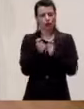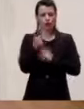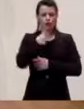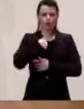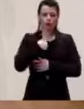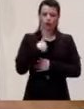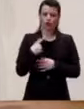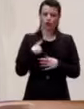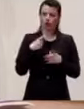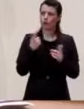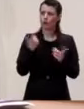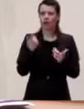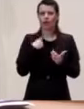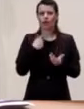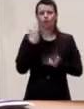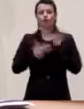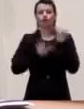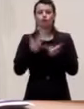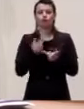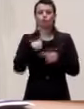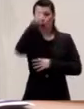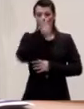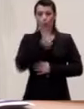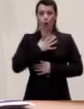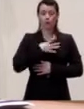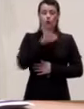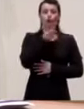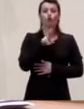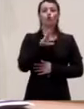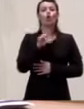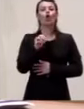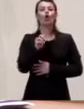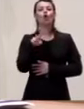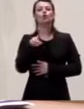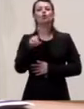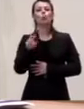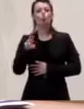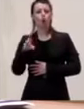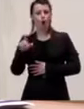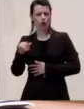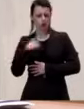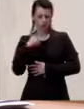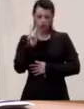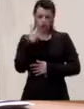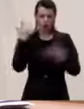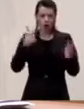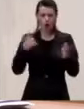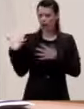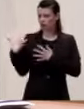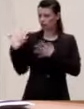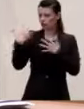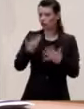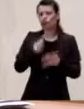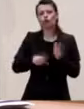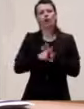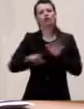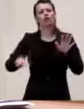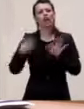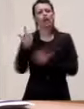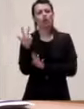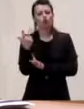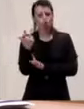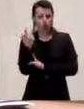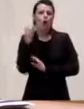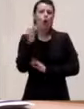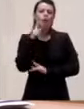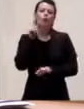Furio Zucco, ma è scritto nero su bianco ormai da più di 10 anni. La legge 38 sulle cure